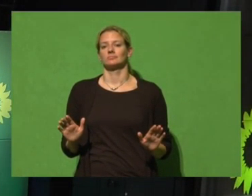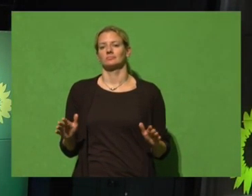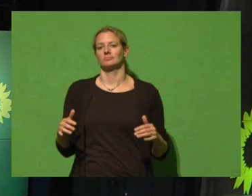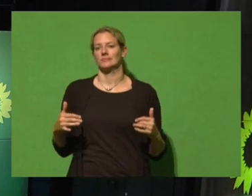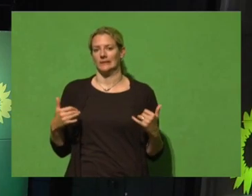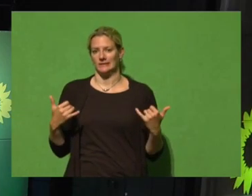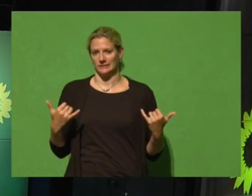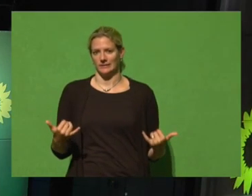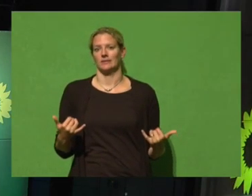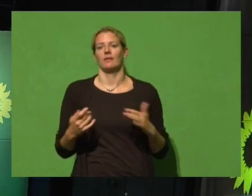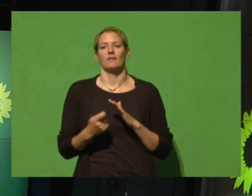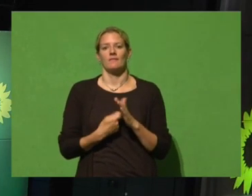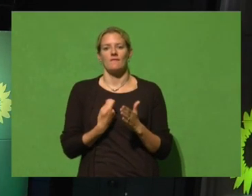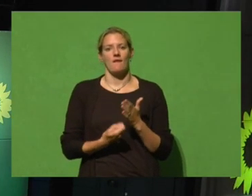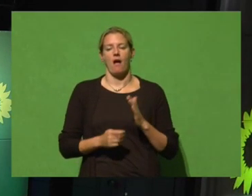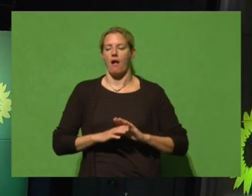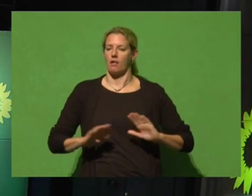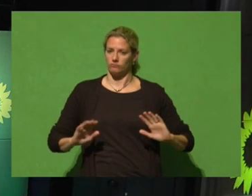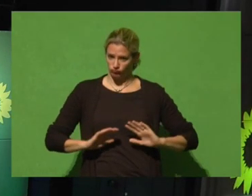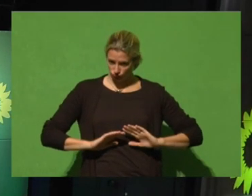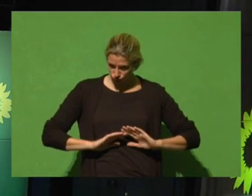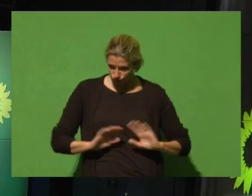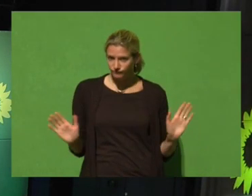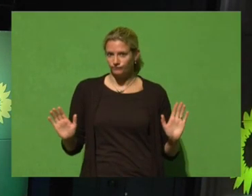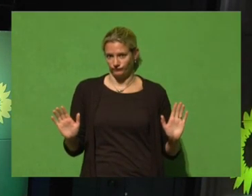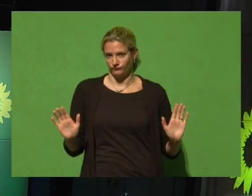Dann ist der Wahlgang geschlossen.